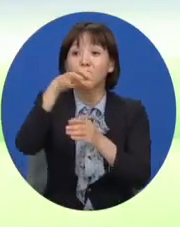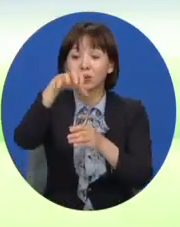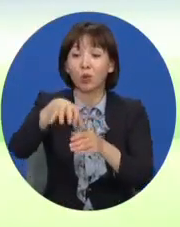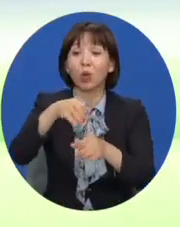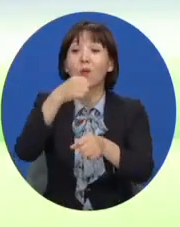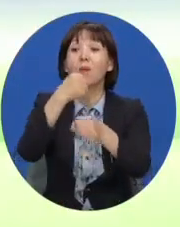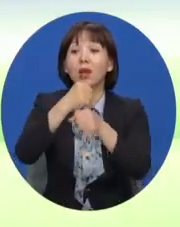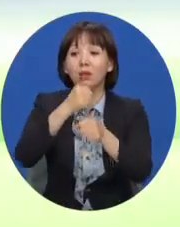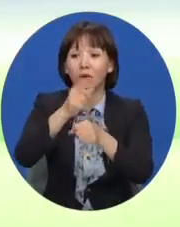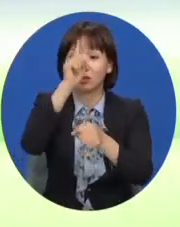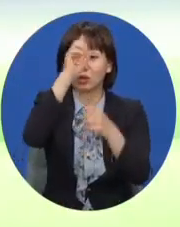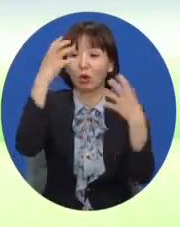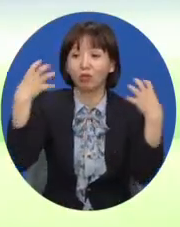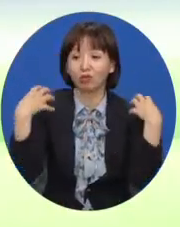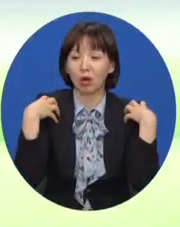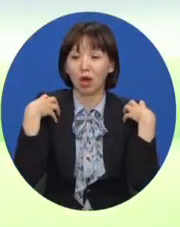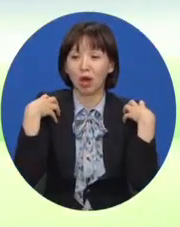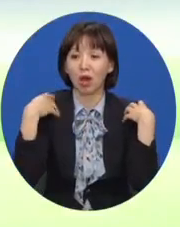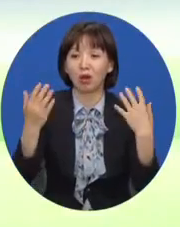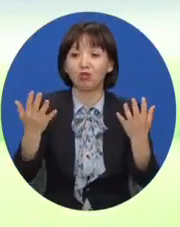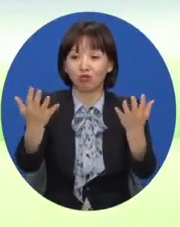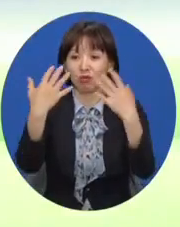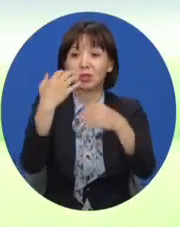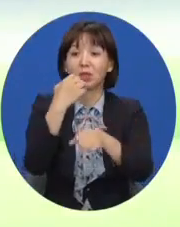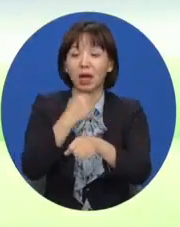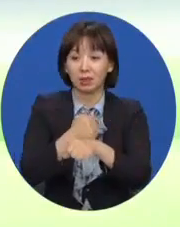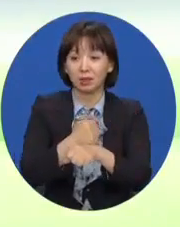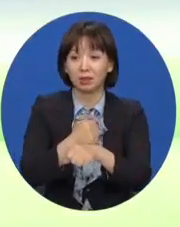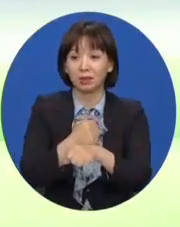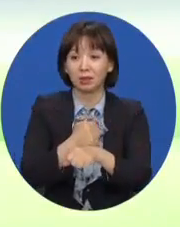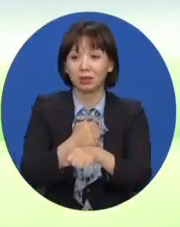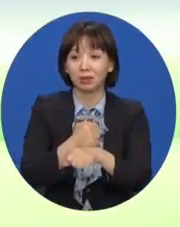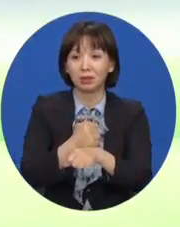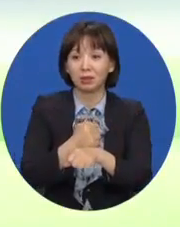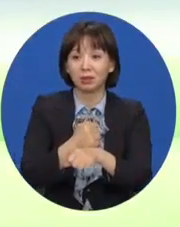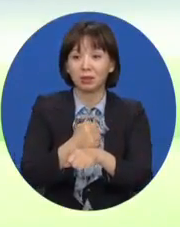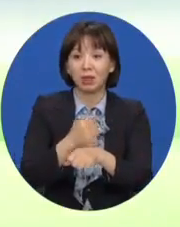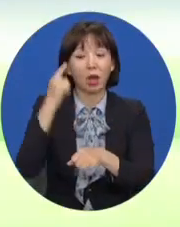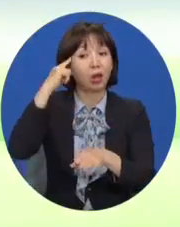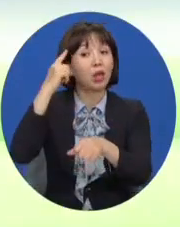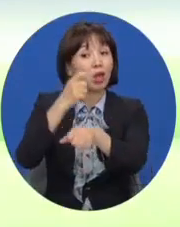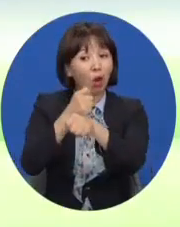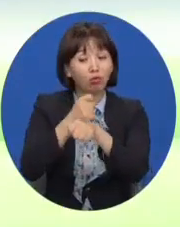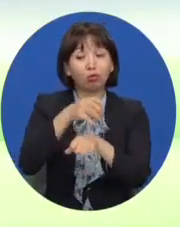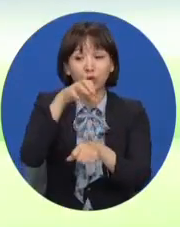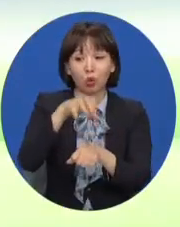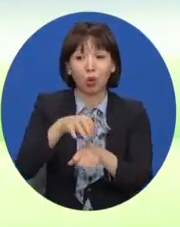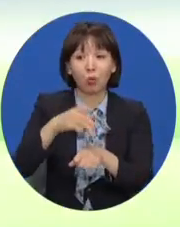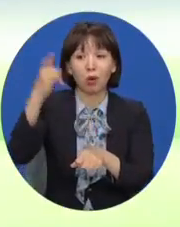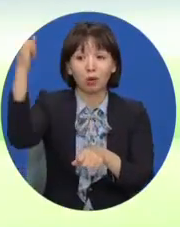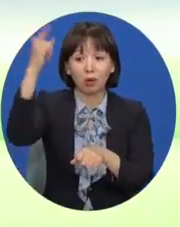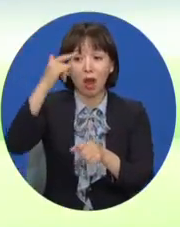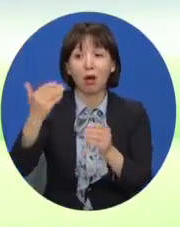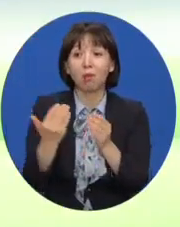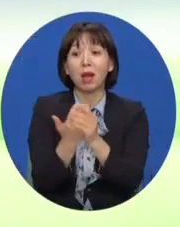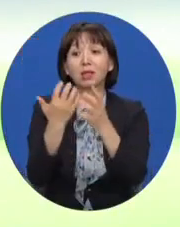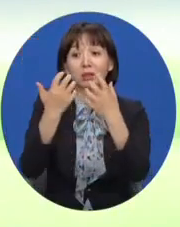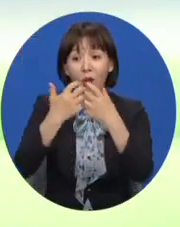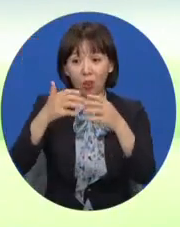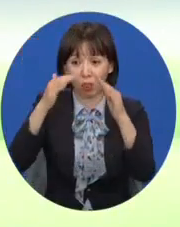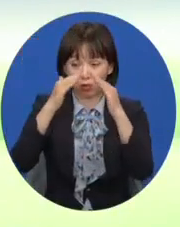건의해서 정부가 유치하는 이런 그 어떤 연구소 또 태양광 발전 이런 크게 보면 이런